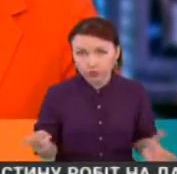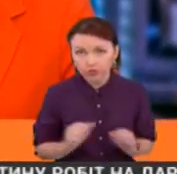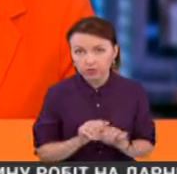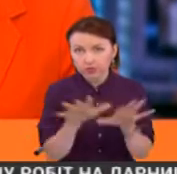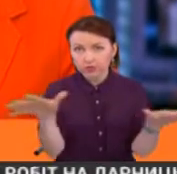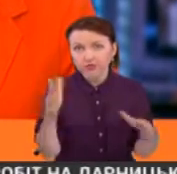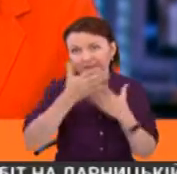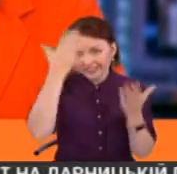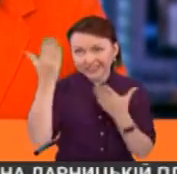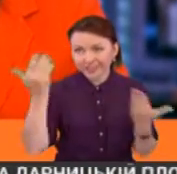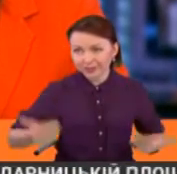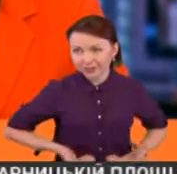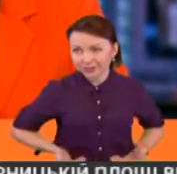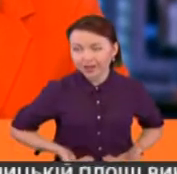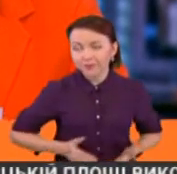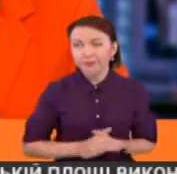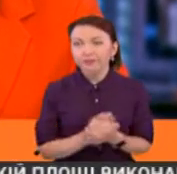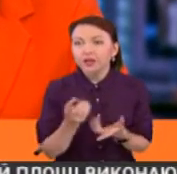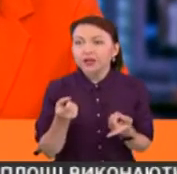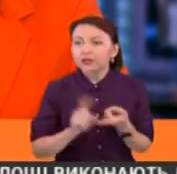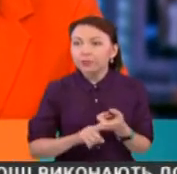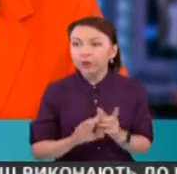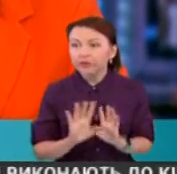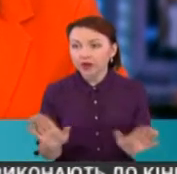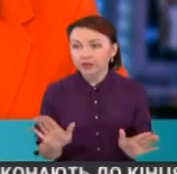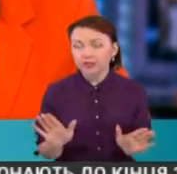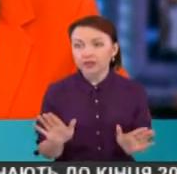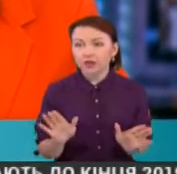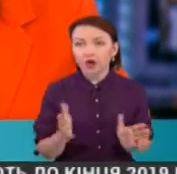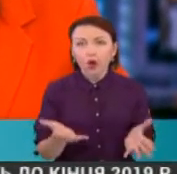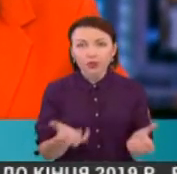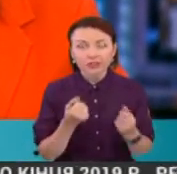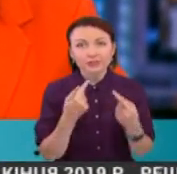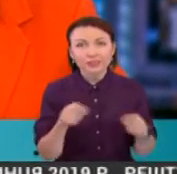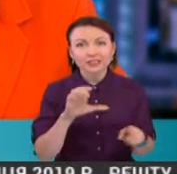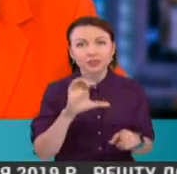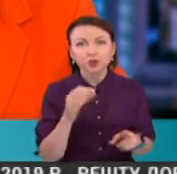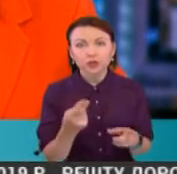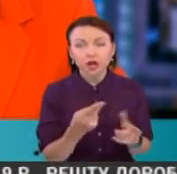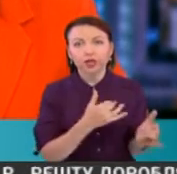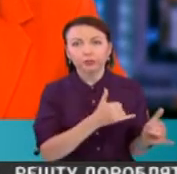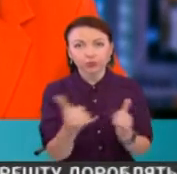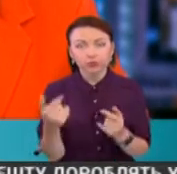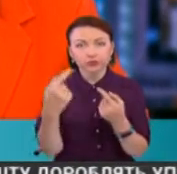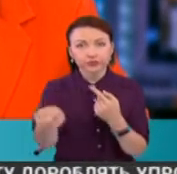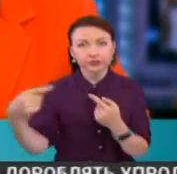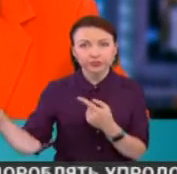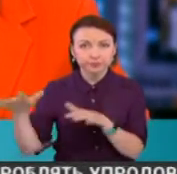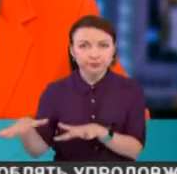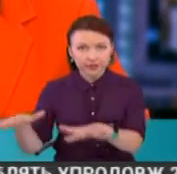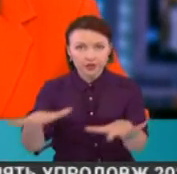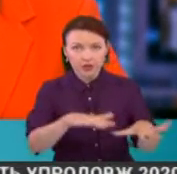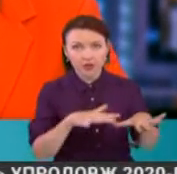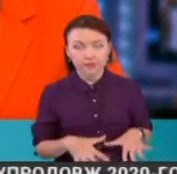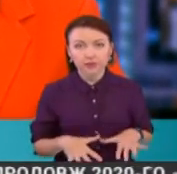веселе життя, виходить. Територія, вони не пов'язані, вони отримують різні соціальні послуги в різних місцях.